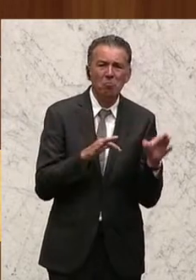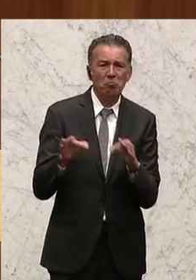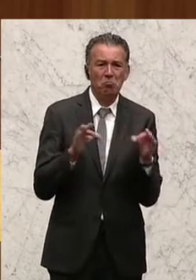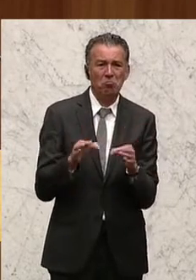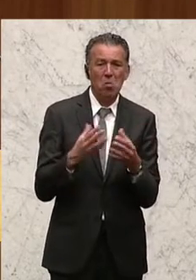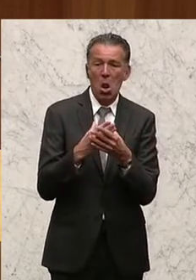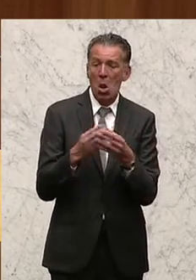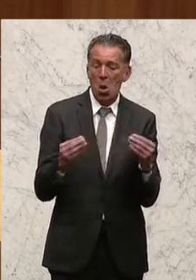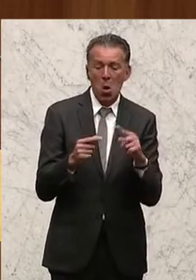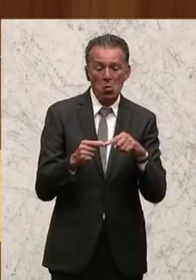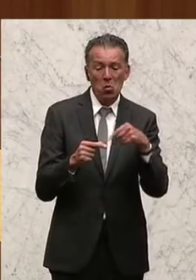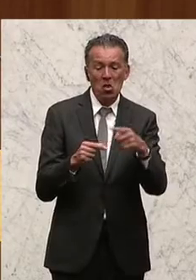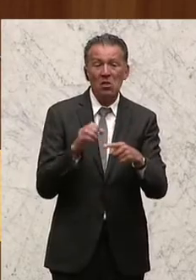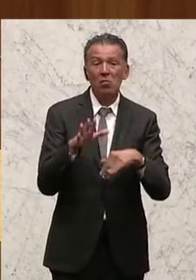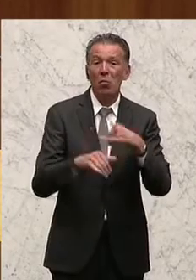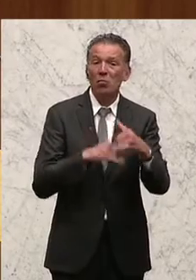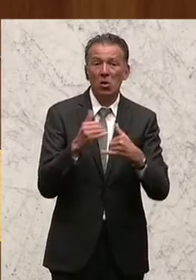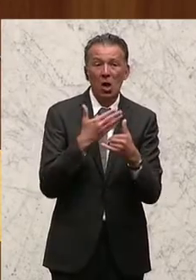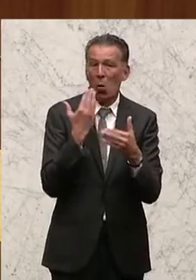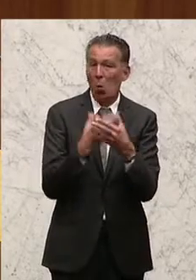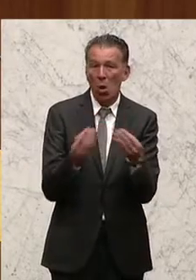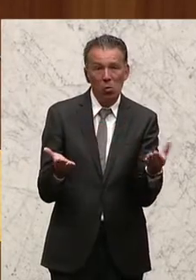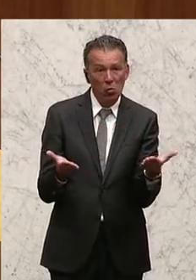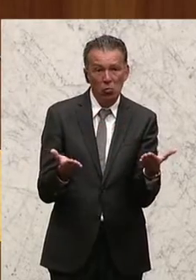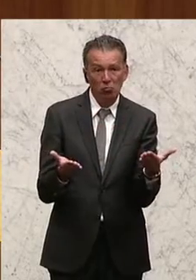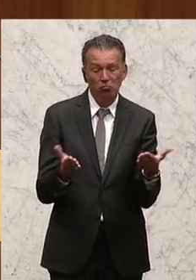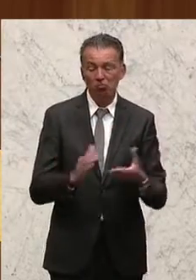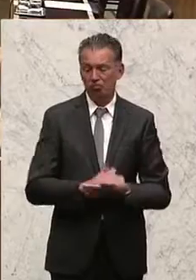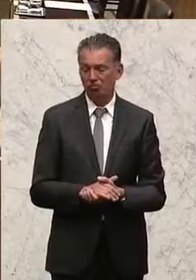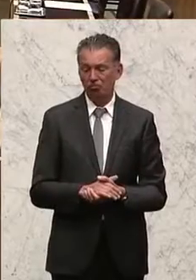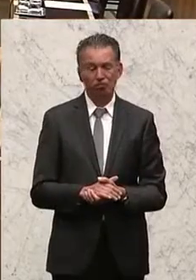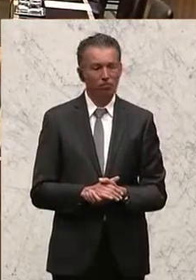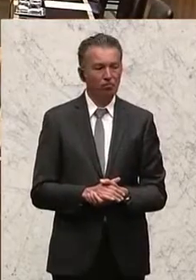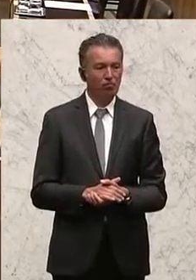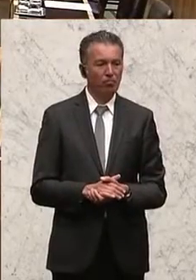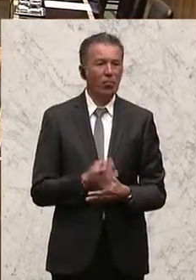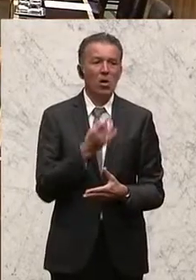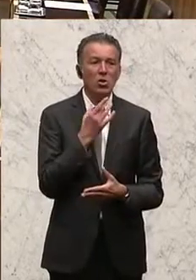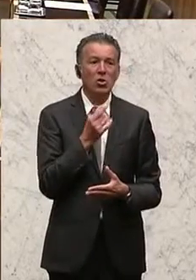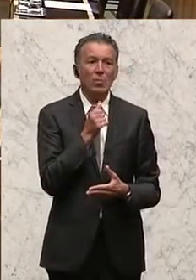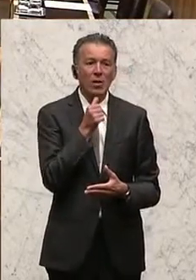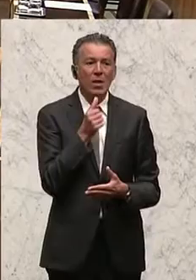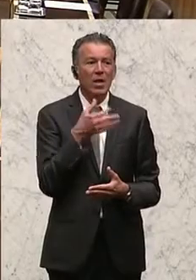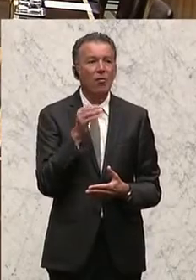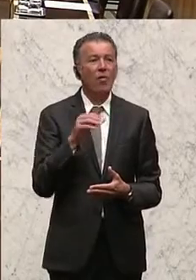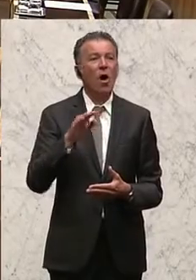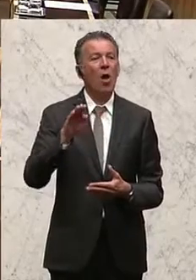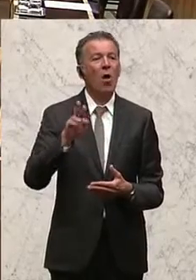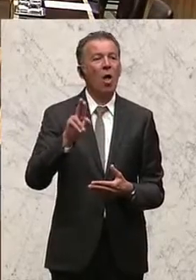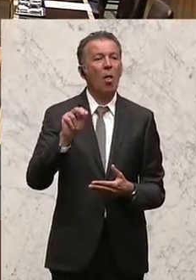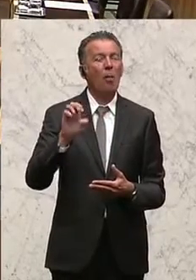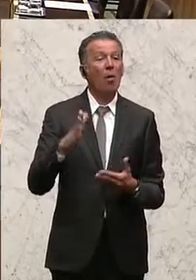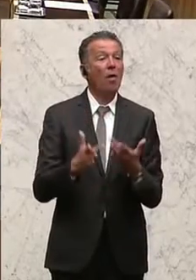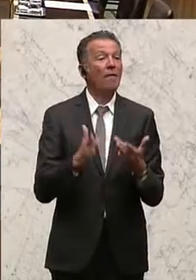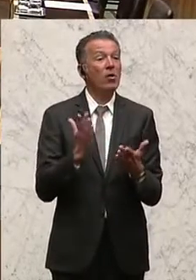und zwar die nächsten 15 Jahre. Der zweite Punkt ist, nein, es stimmt nicht, Sie haben wahrscheinlich, Frau Brunner, schon ein Verfahren erfunden,